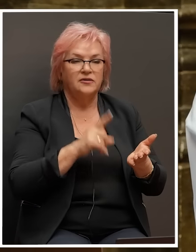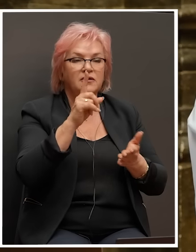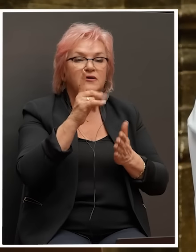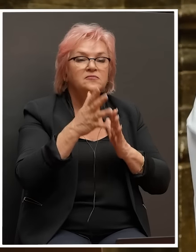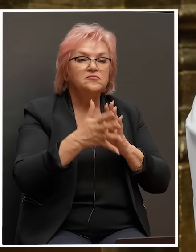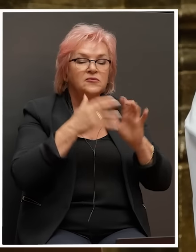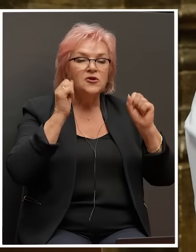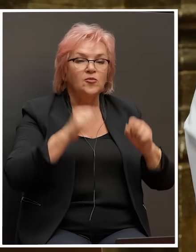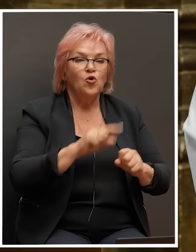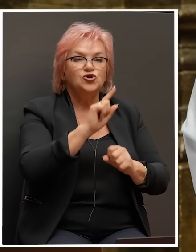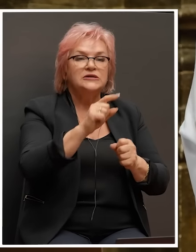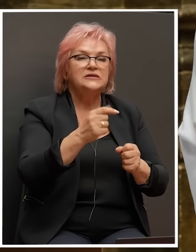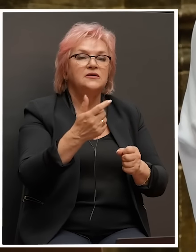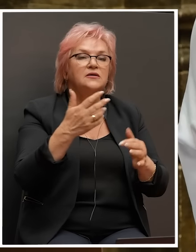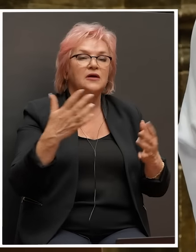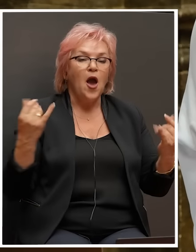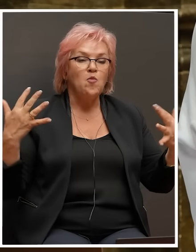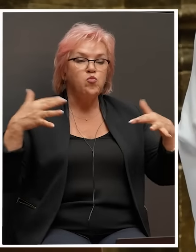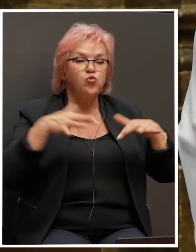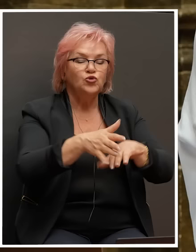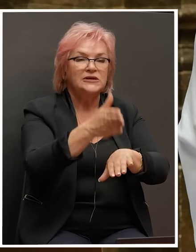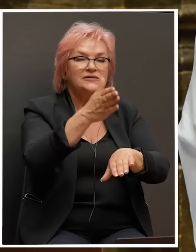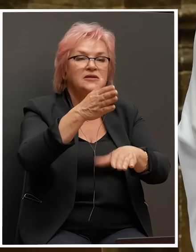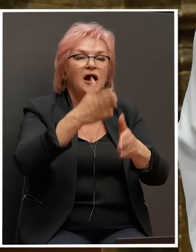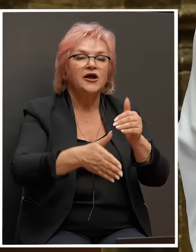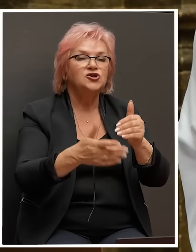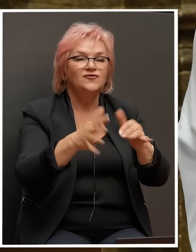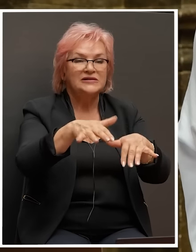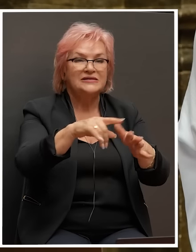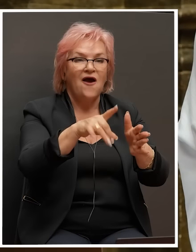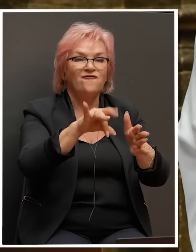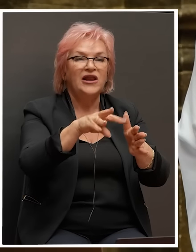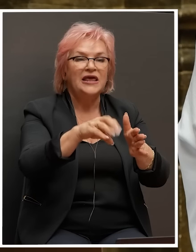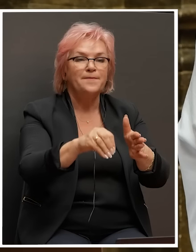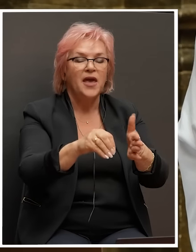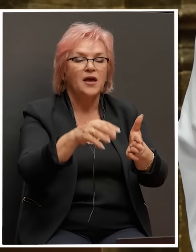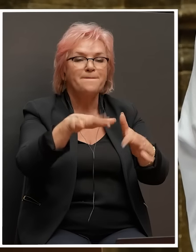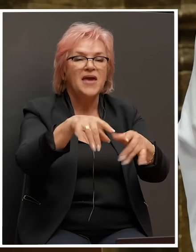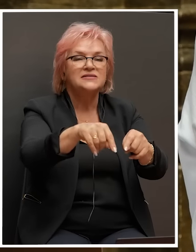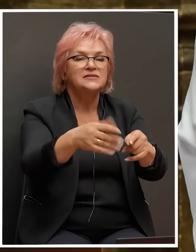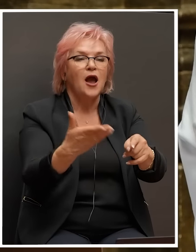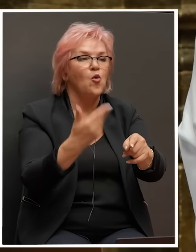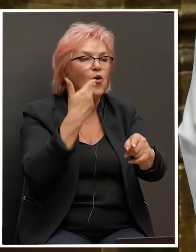какой. Ну, есть идеи?